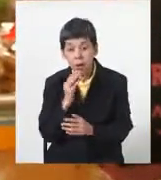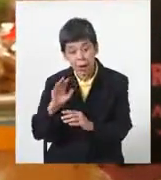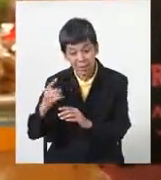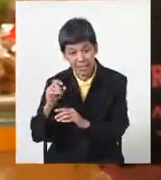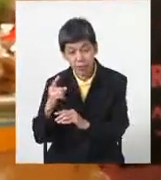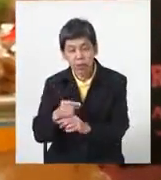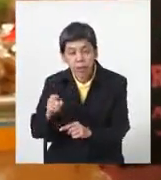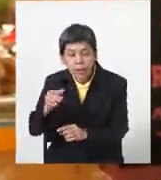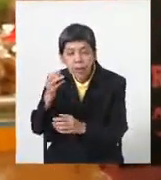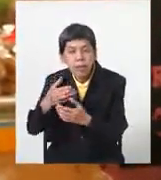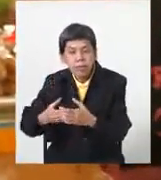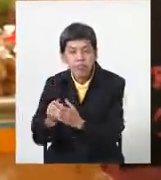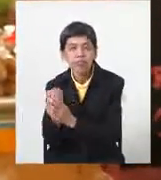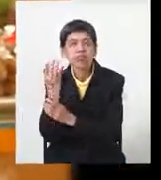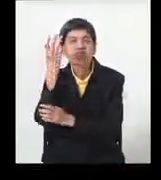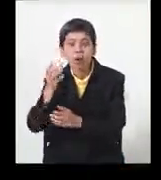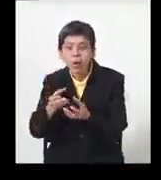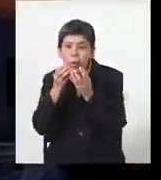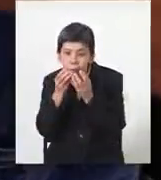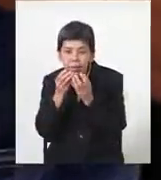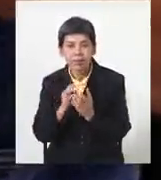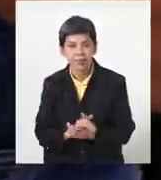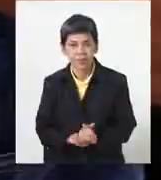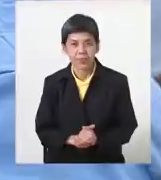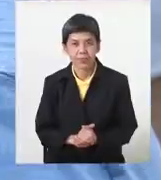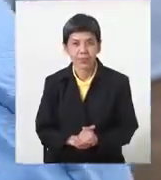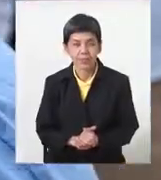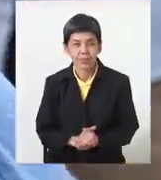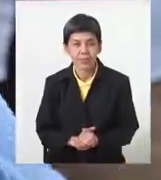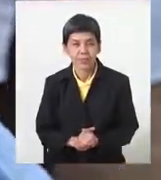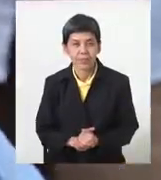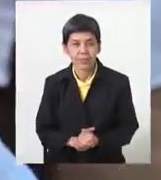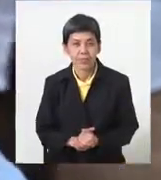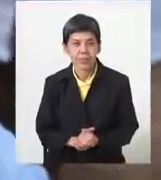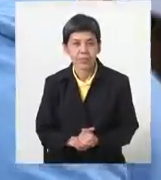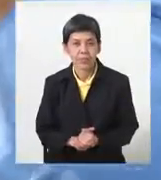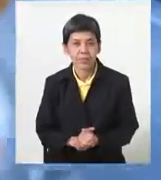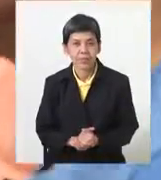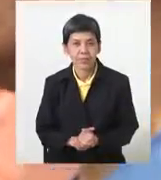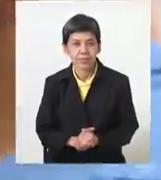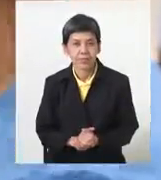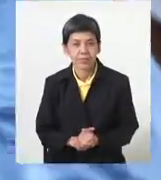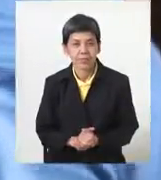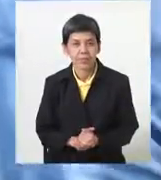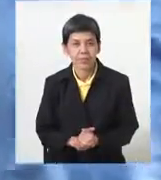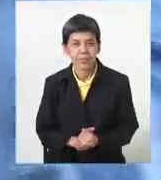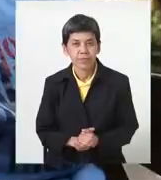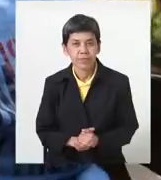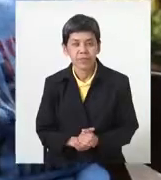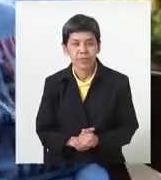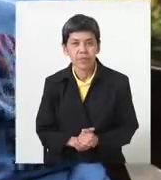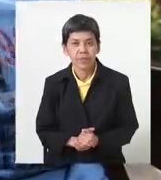อุ่นแต่ถ้าน้ำตาลสดต้องไปชิมที่ต้นเป็นบางๆนะครับเริ่มมีซึม